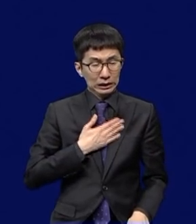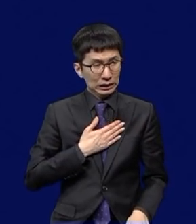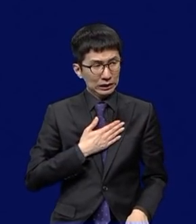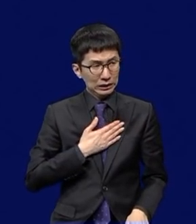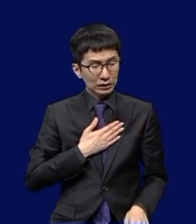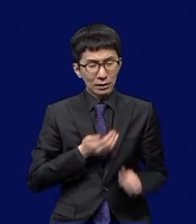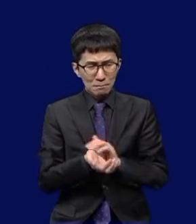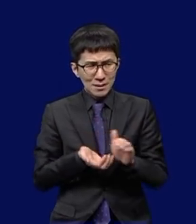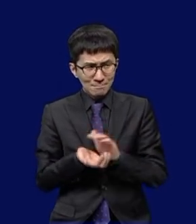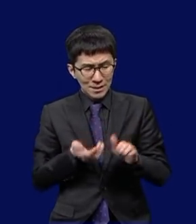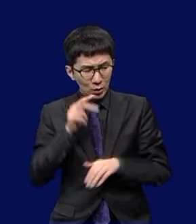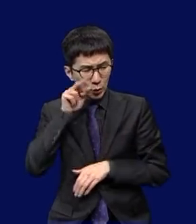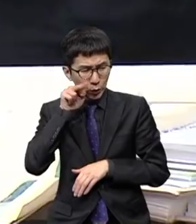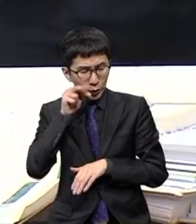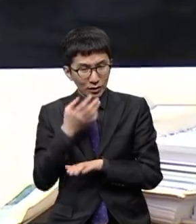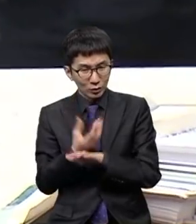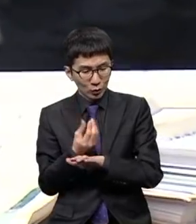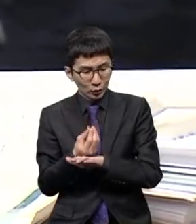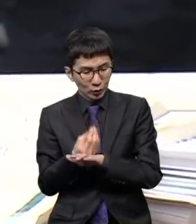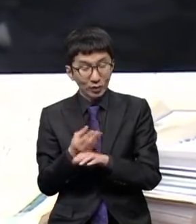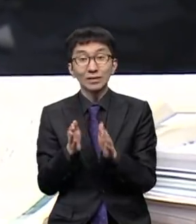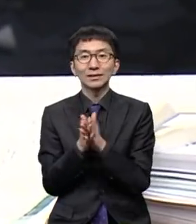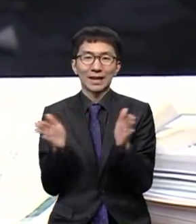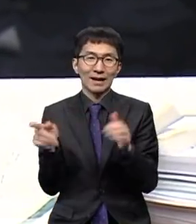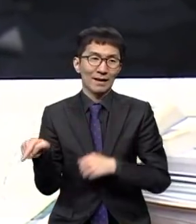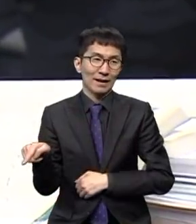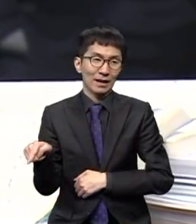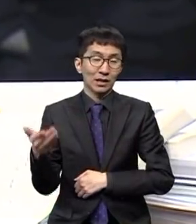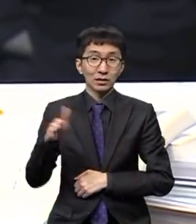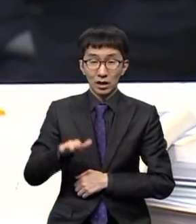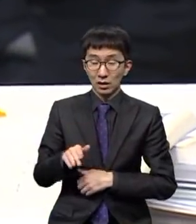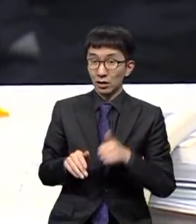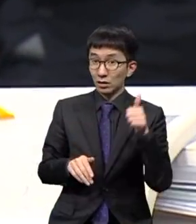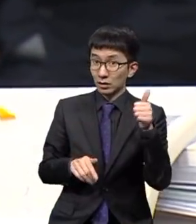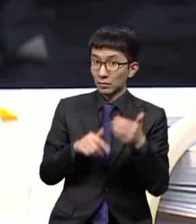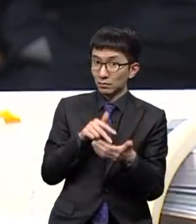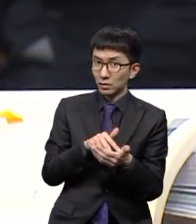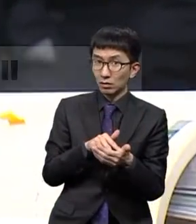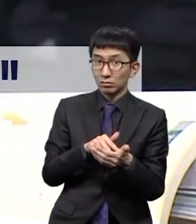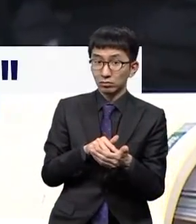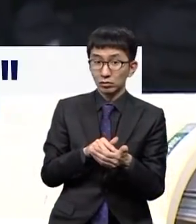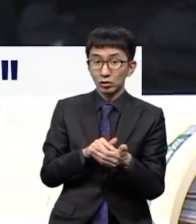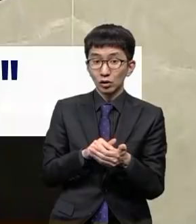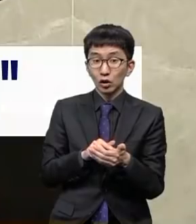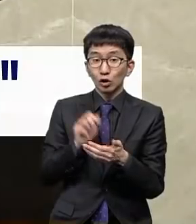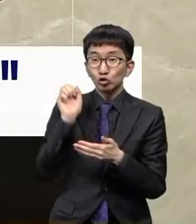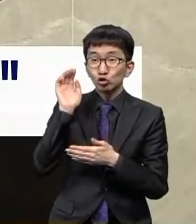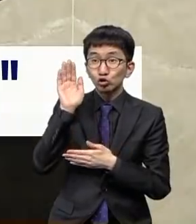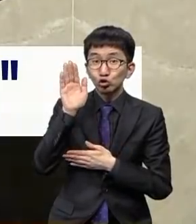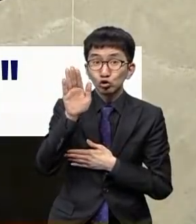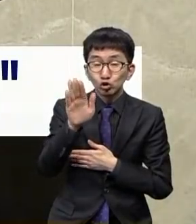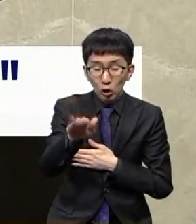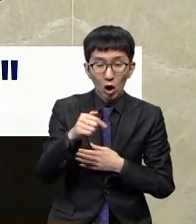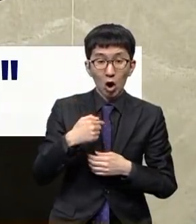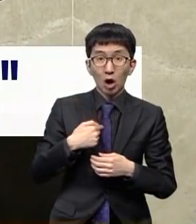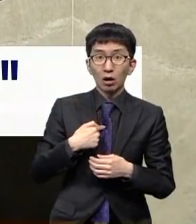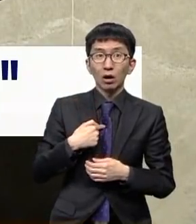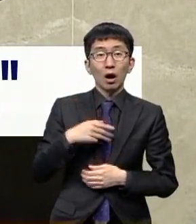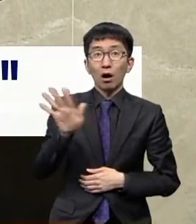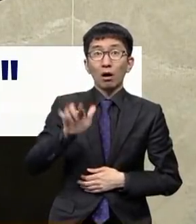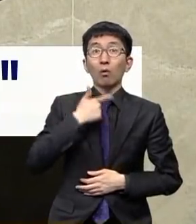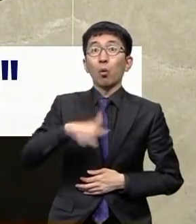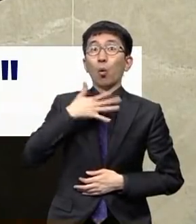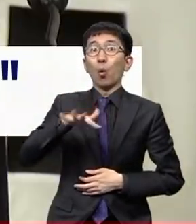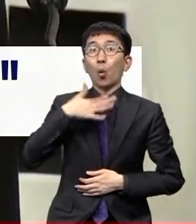녹음한 것이라고 설명했습니다 하지만 대법원장이 그때 일에 대해 거짓 해명을 하는 걸 보고 사실 관계를 바로 잡으려고